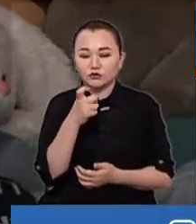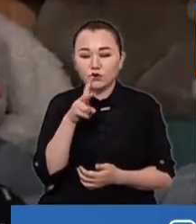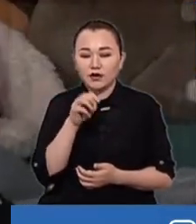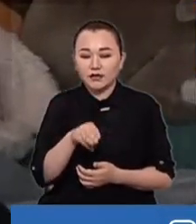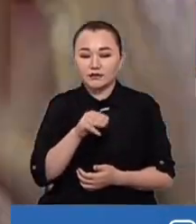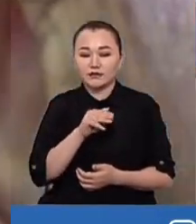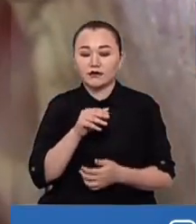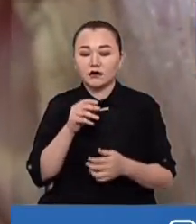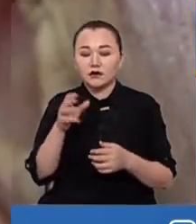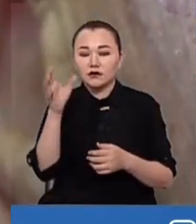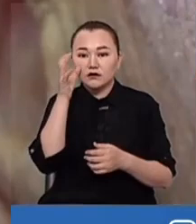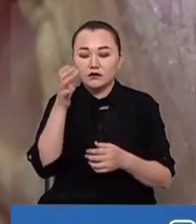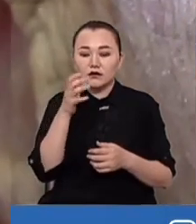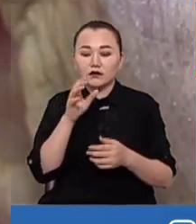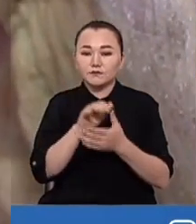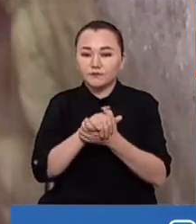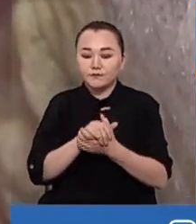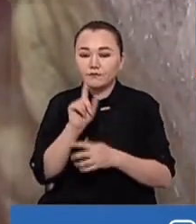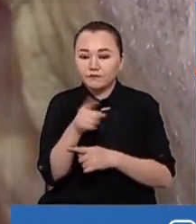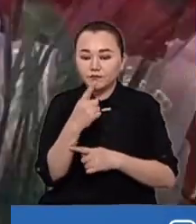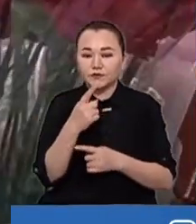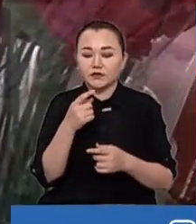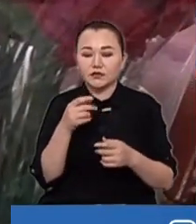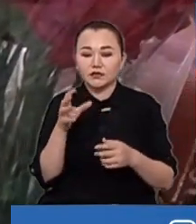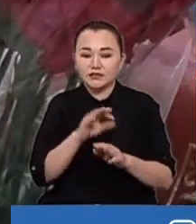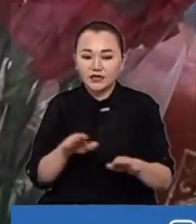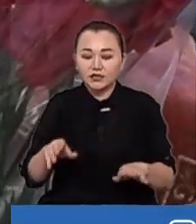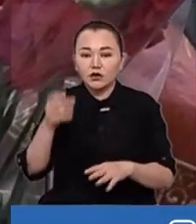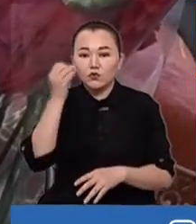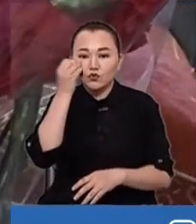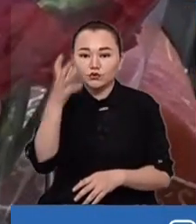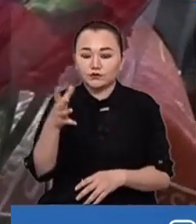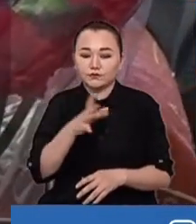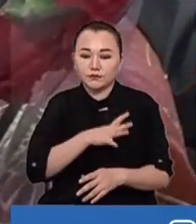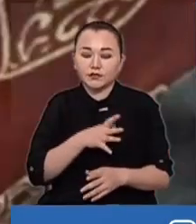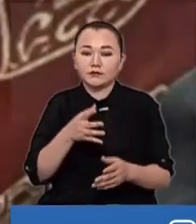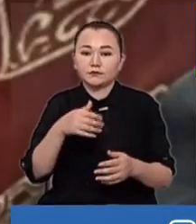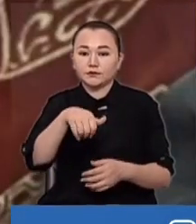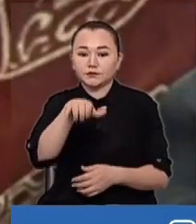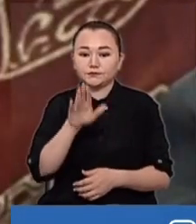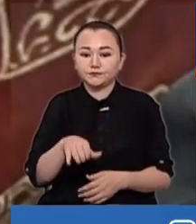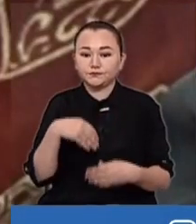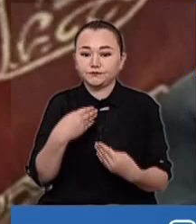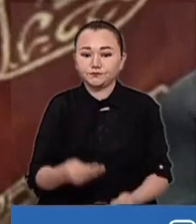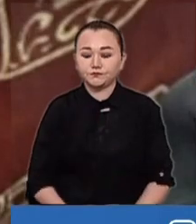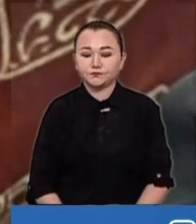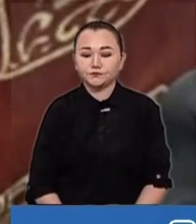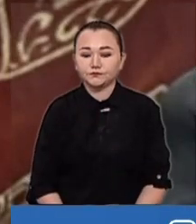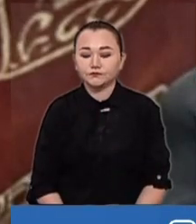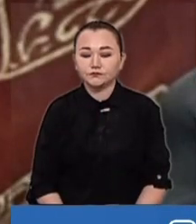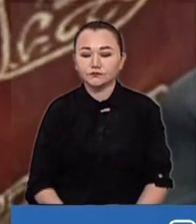ардагеріміз еліміздің бірлігі бекем, ұрпағы саналы болсын деп батасын берді. Бұл жерін